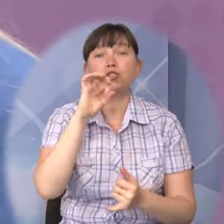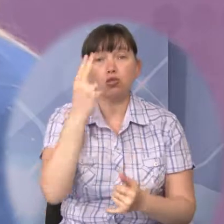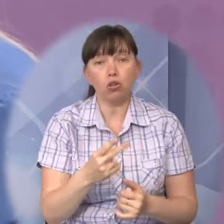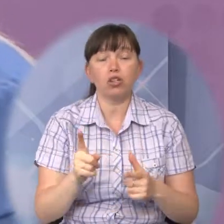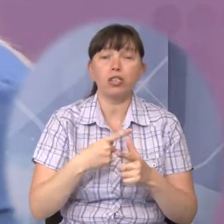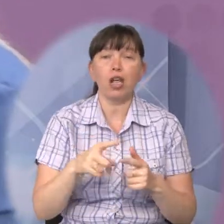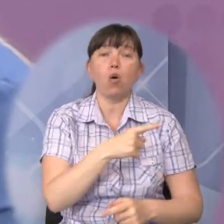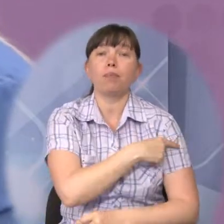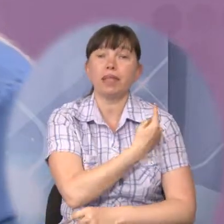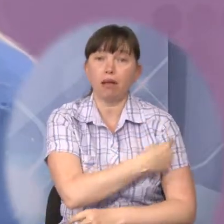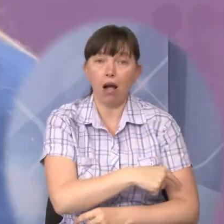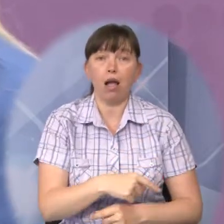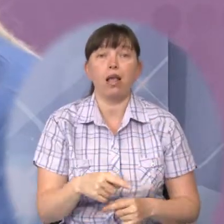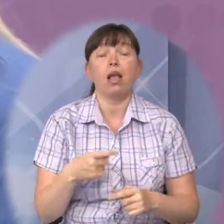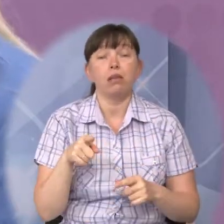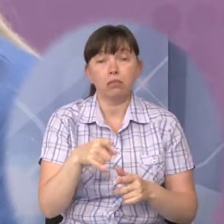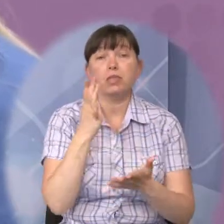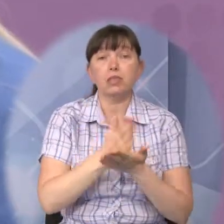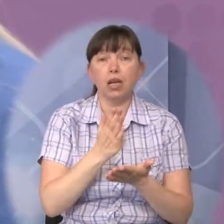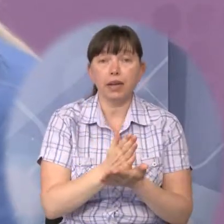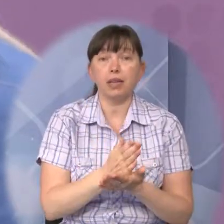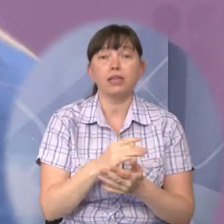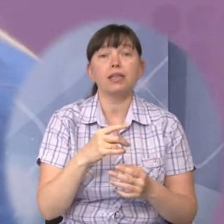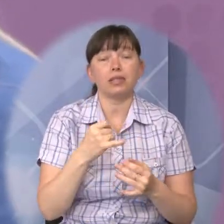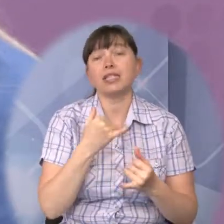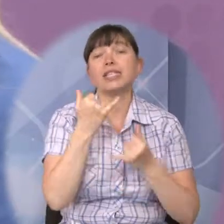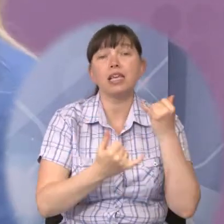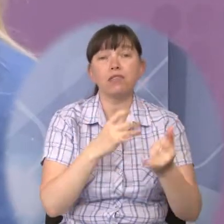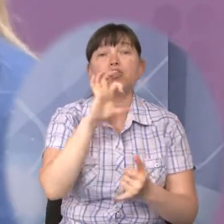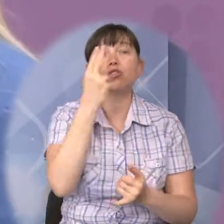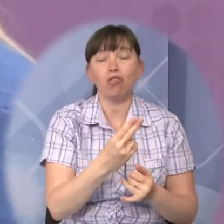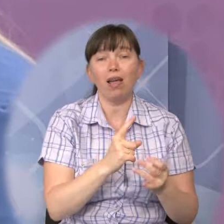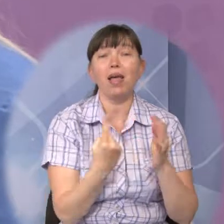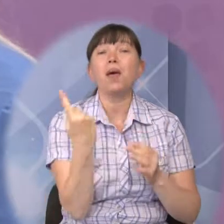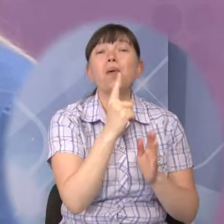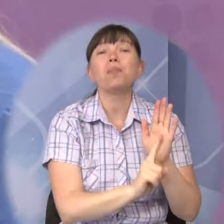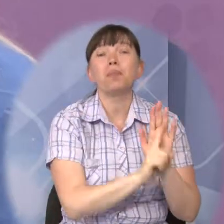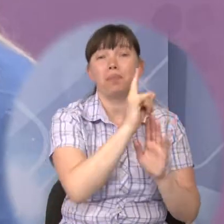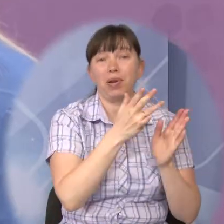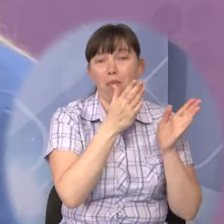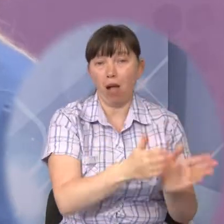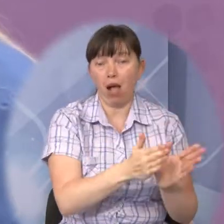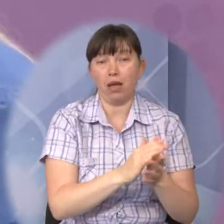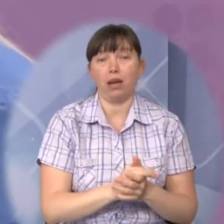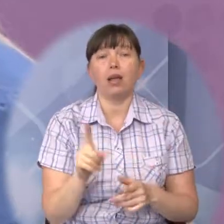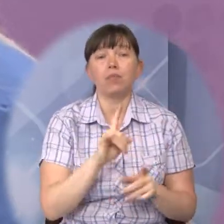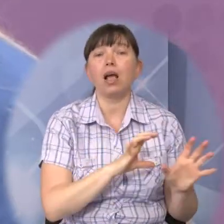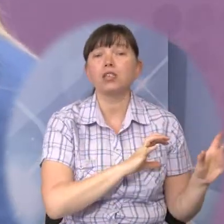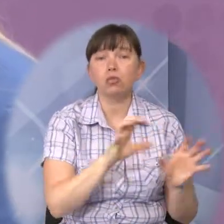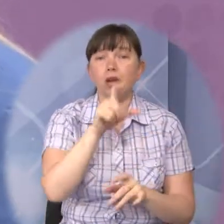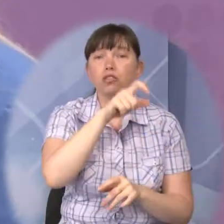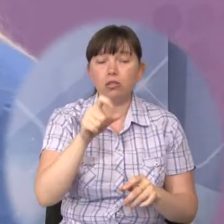domiciliu sau serviciile medicale, da, ele se regăsesc în serviciile sociale primare, da, care responsabilitatea pentru a